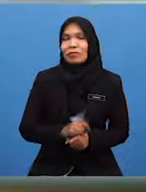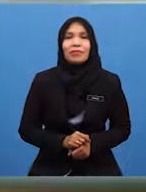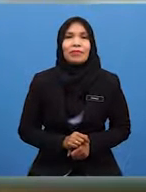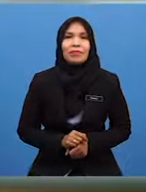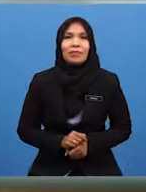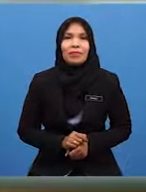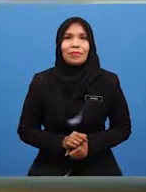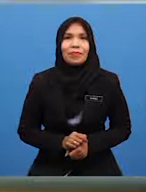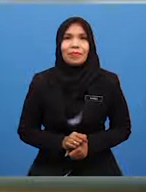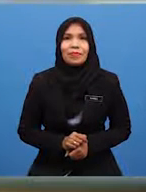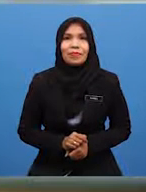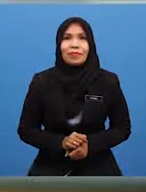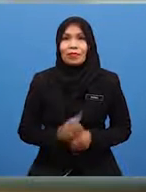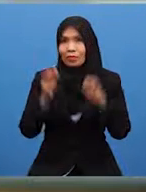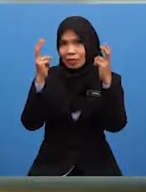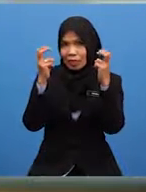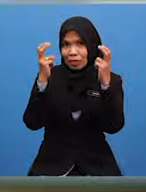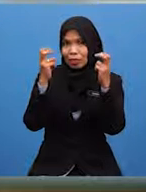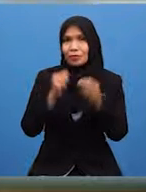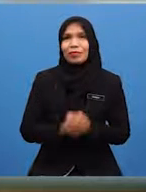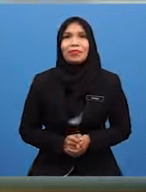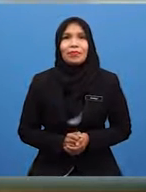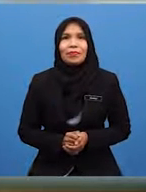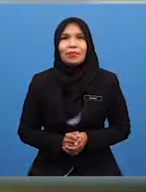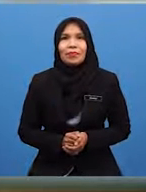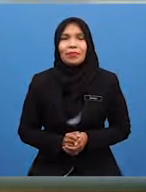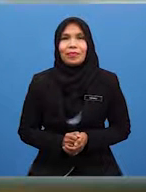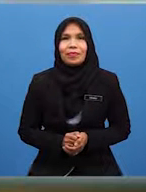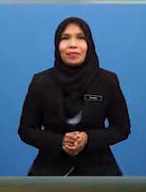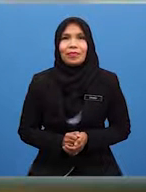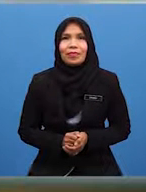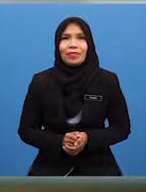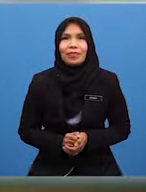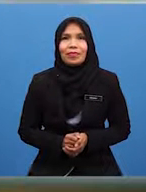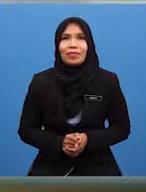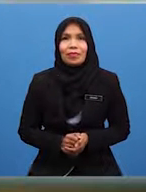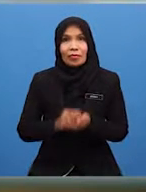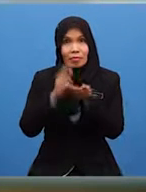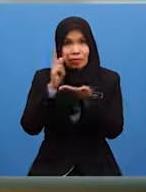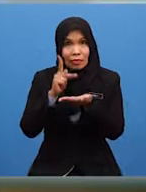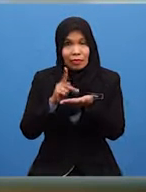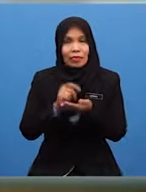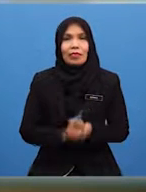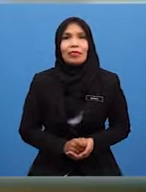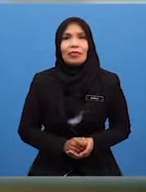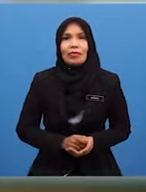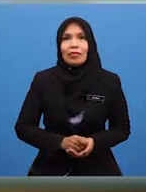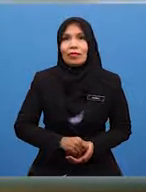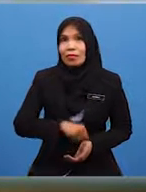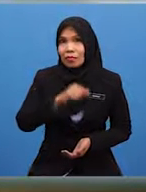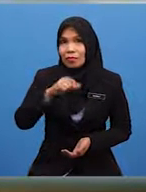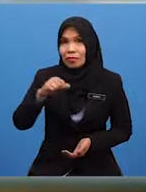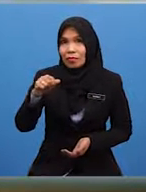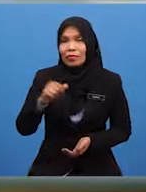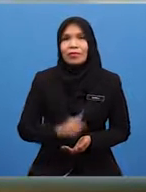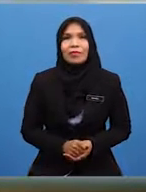cikgu. Tajuk pengajaran cikgu pada hari ini ialah mengenal abjad